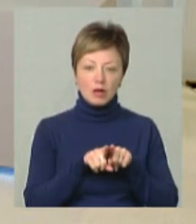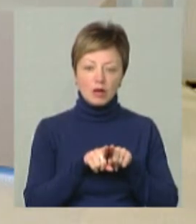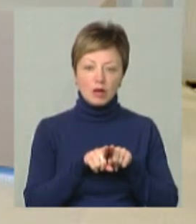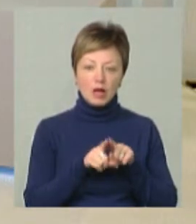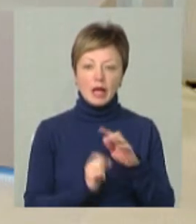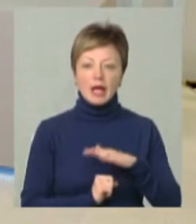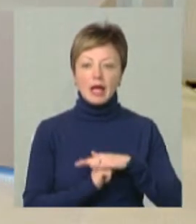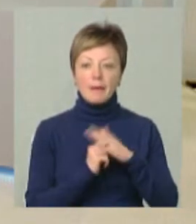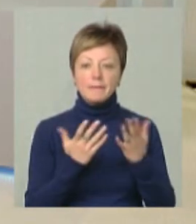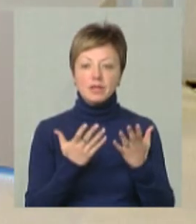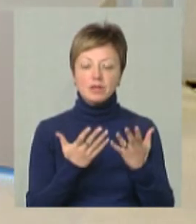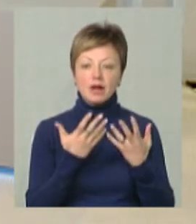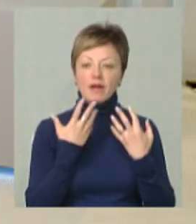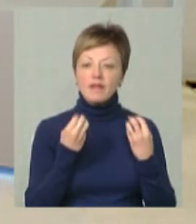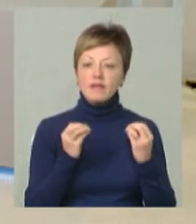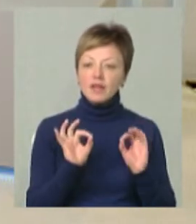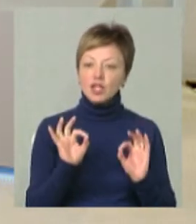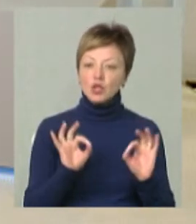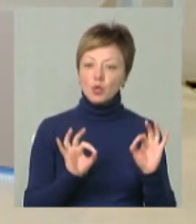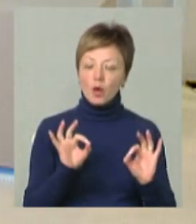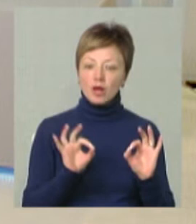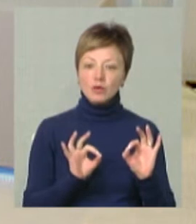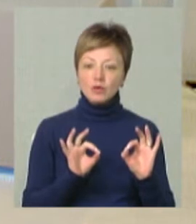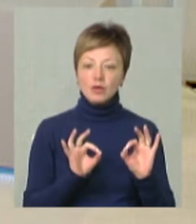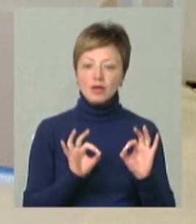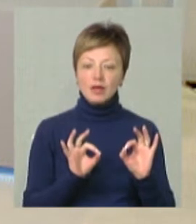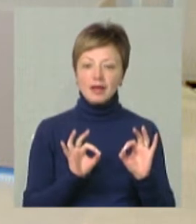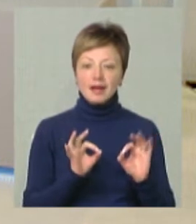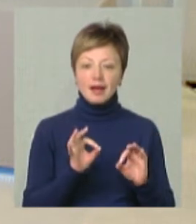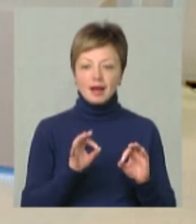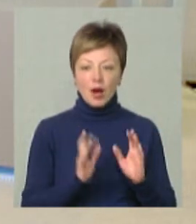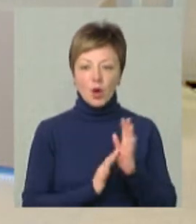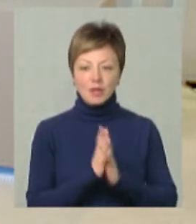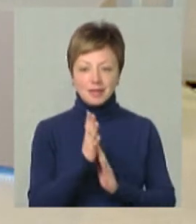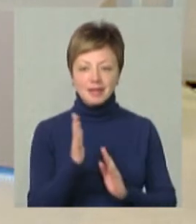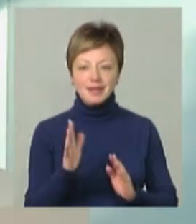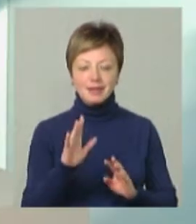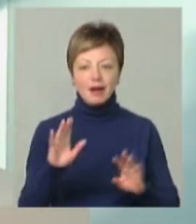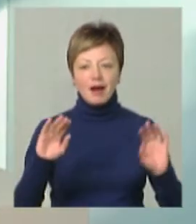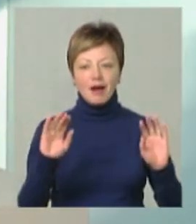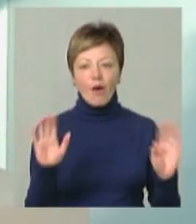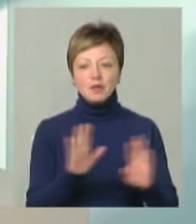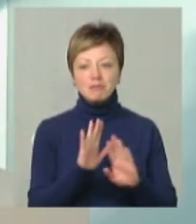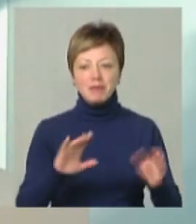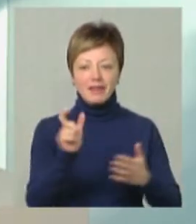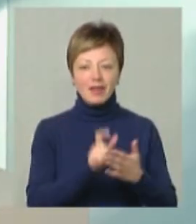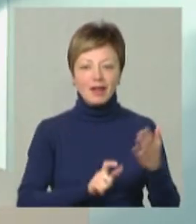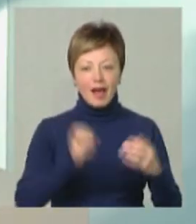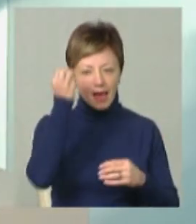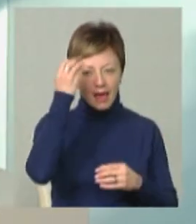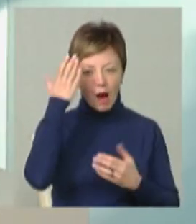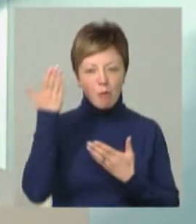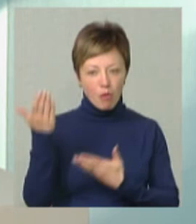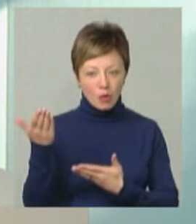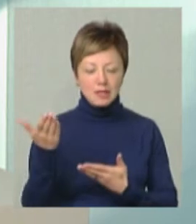імідж, знаєте, вишуканої і досить іміджвої рослини. Оспіваної японцями. Так. І певно, і